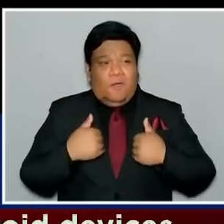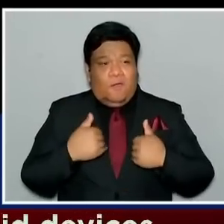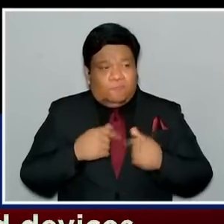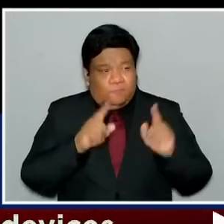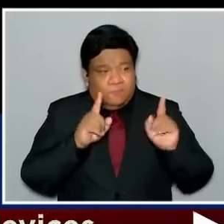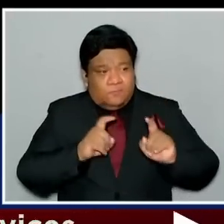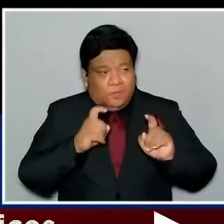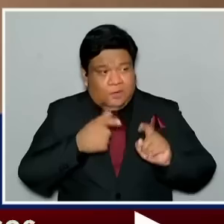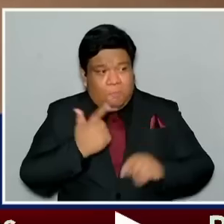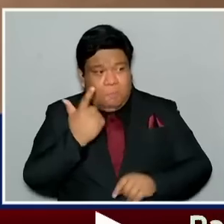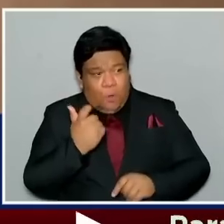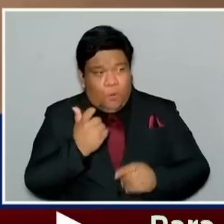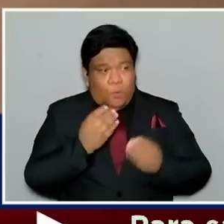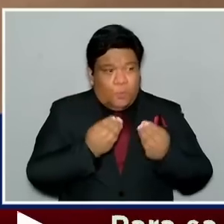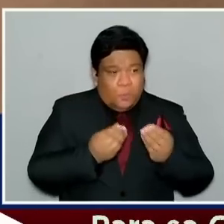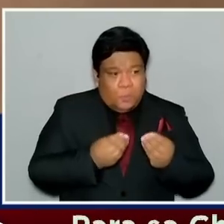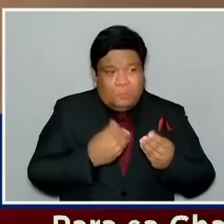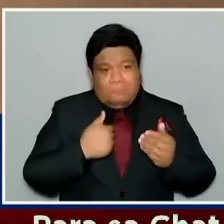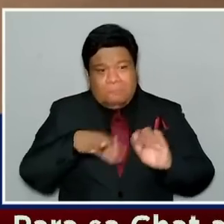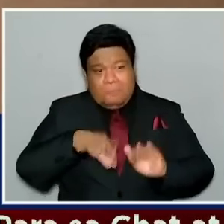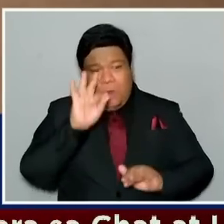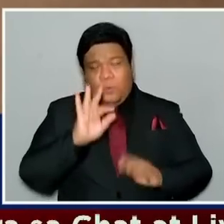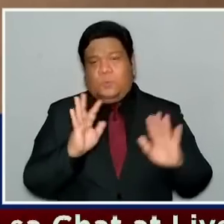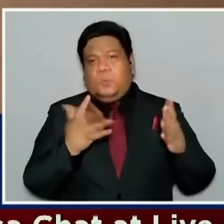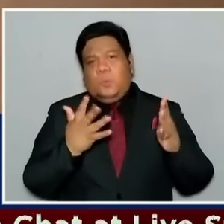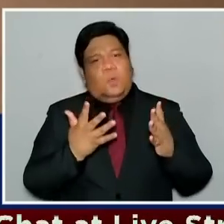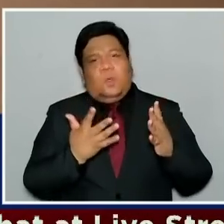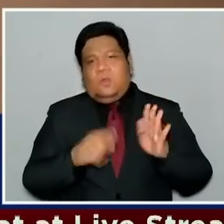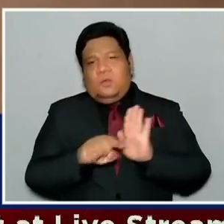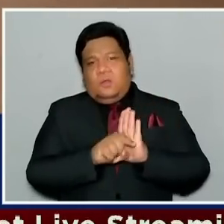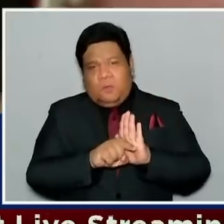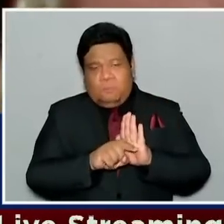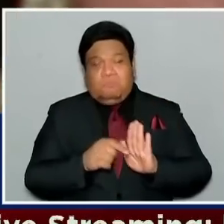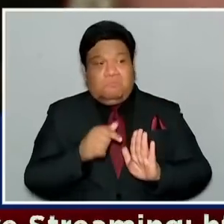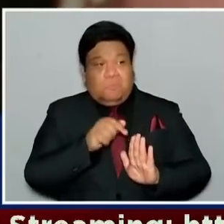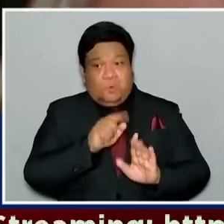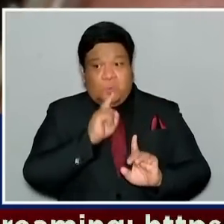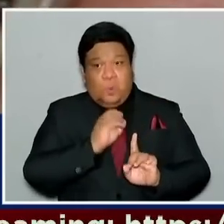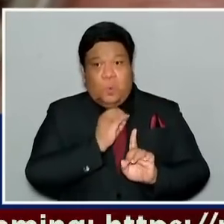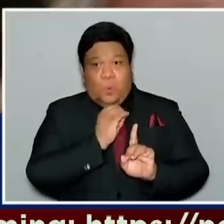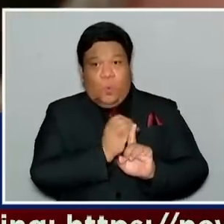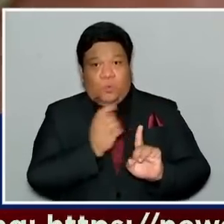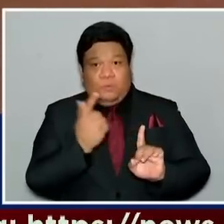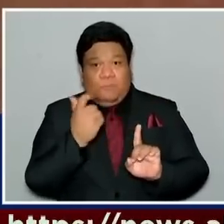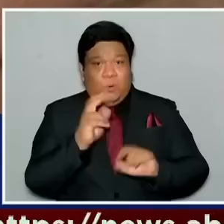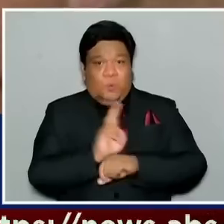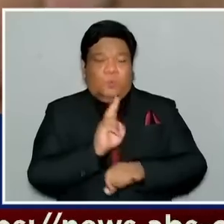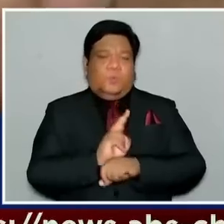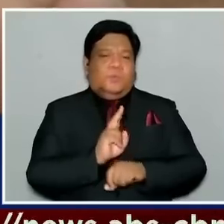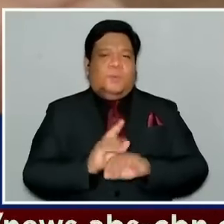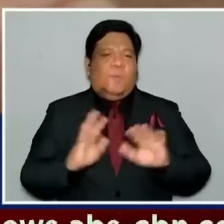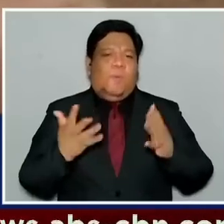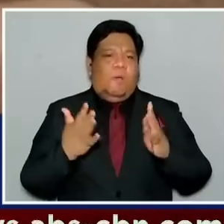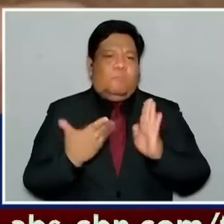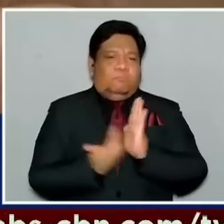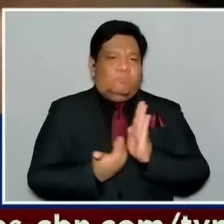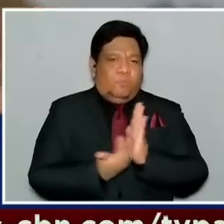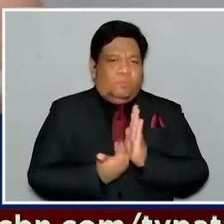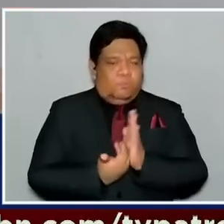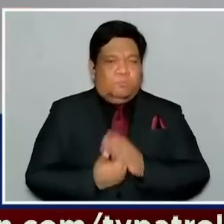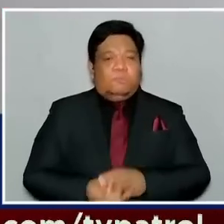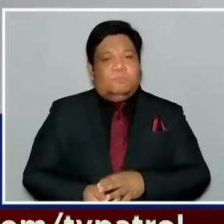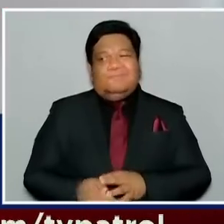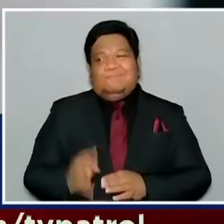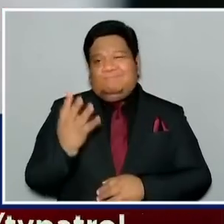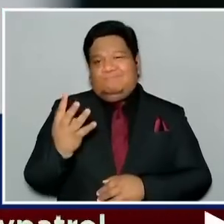Murillo at hindi rin napatunayan ng prosekusyon na pag-aari niya ang baril na ginamit umano niya. Apat na lalaki ang napatay